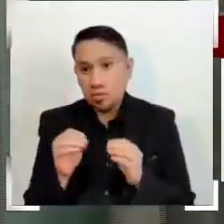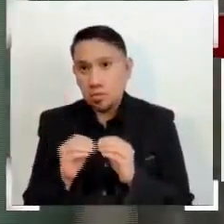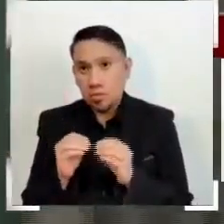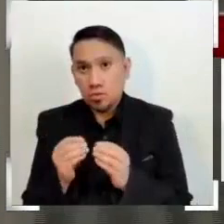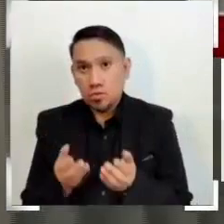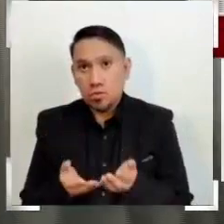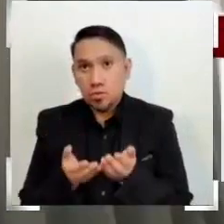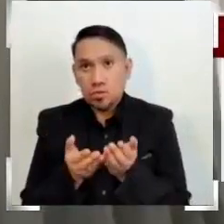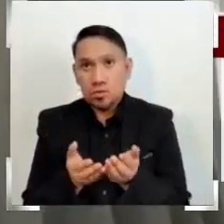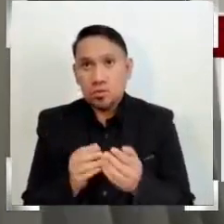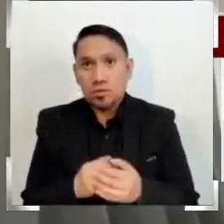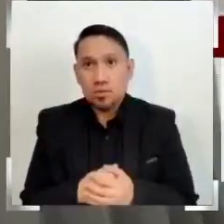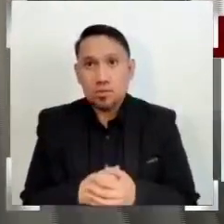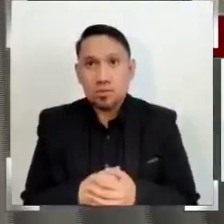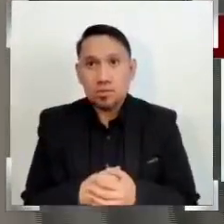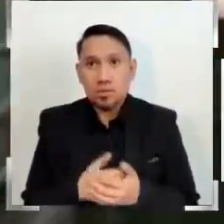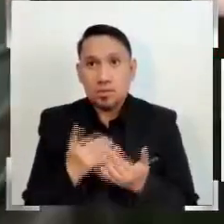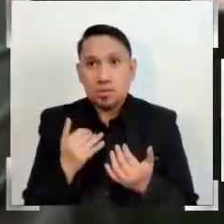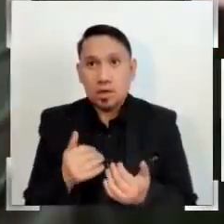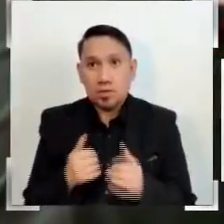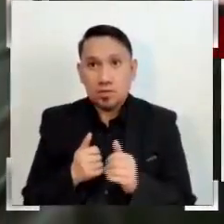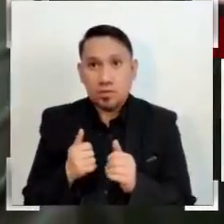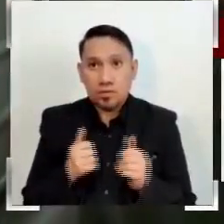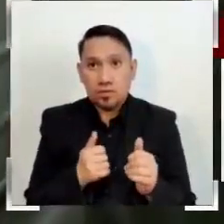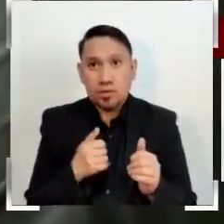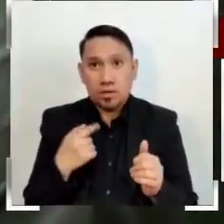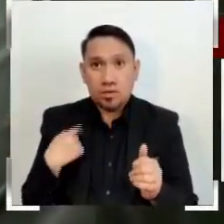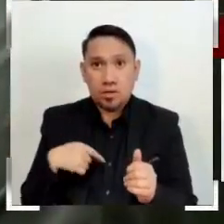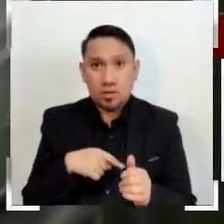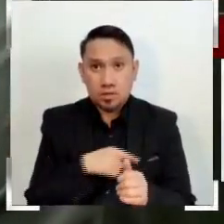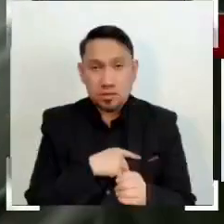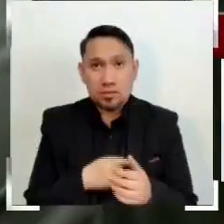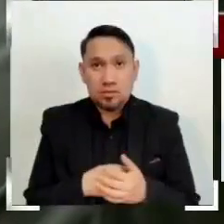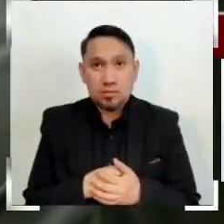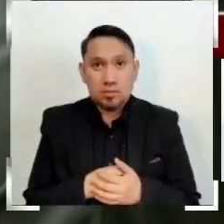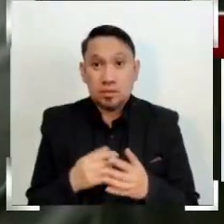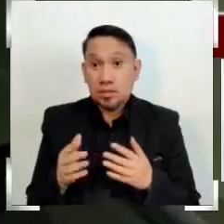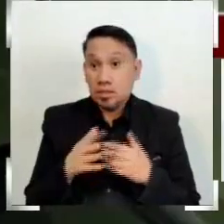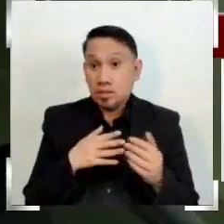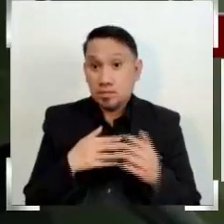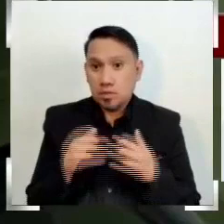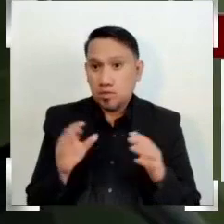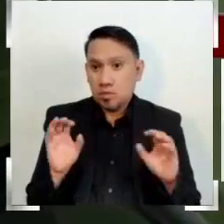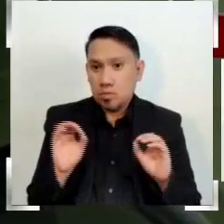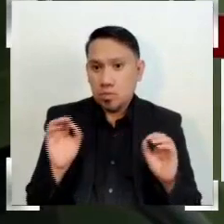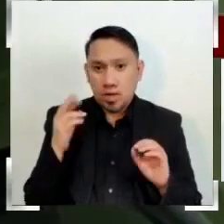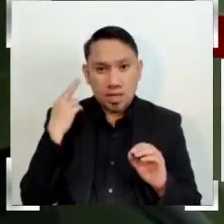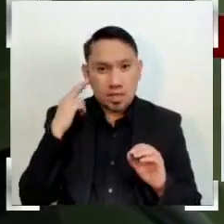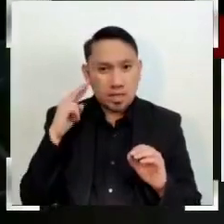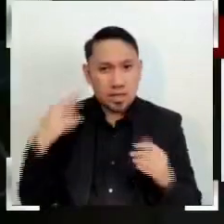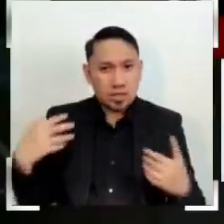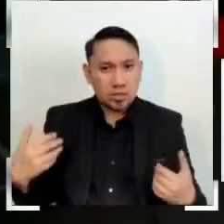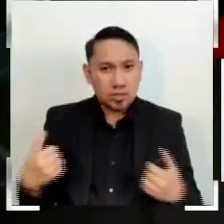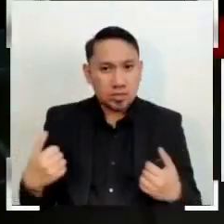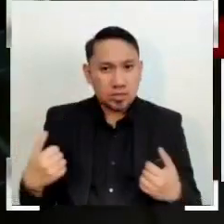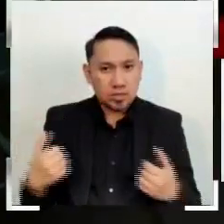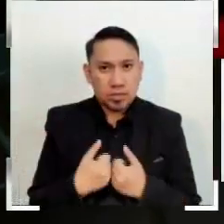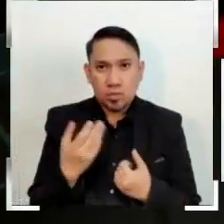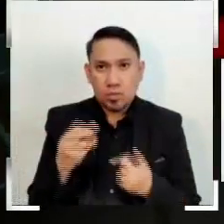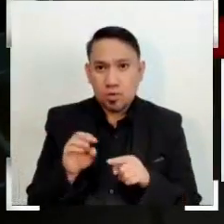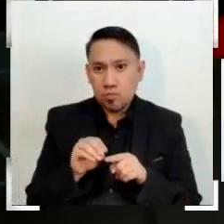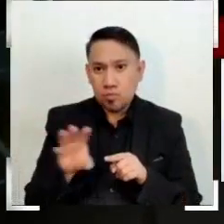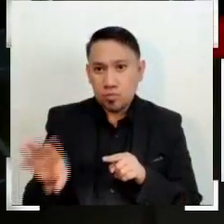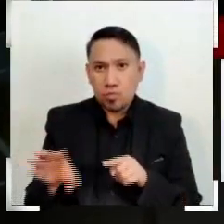Ngayon, sinundan niya pa tayo ngayon. Bagamat wala kaming natanggap na radio challenge o pagtaboy at pagbomba ng tubig,